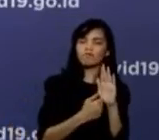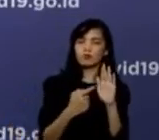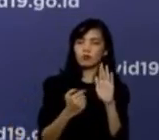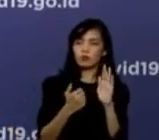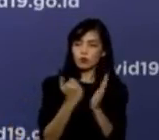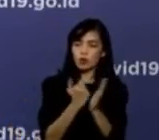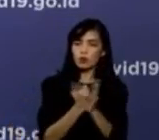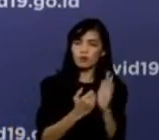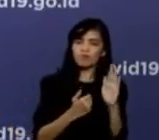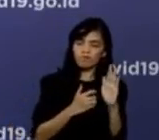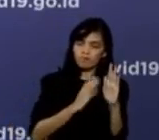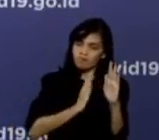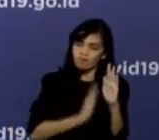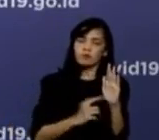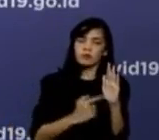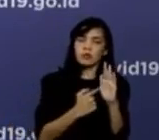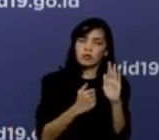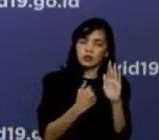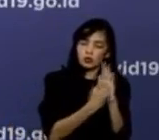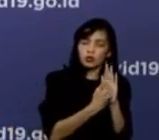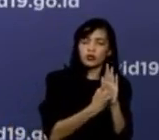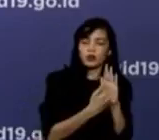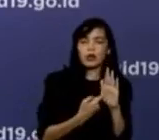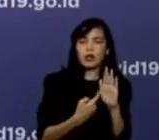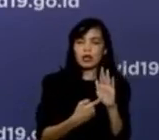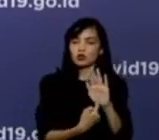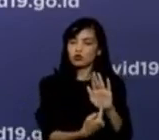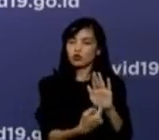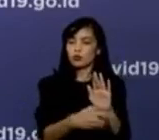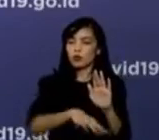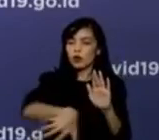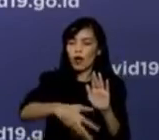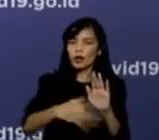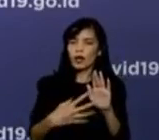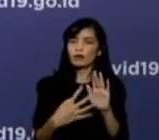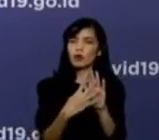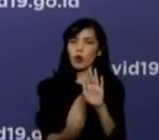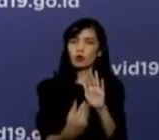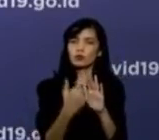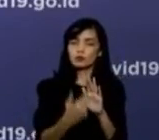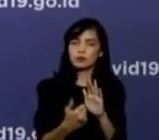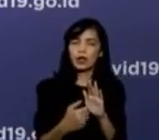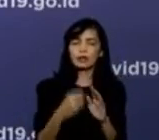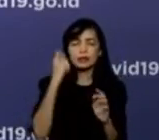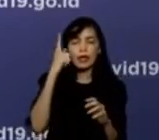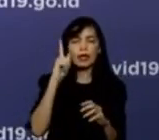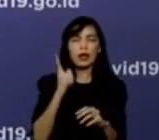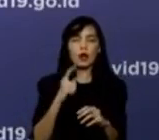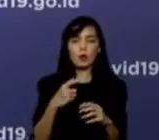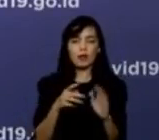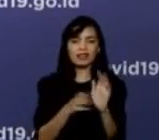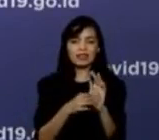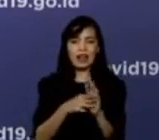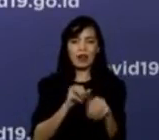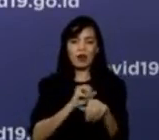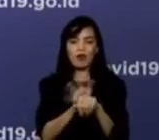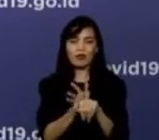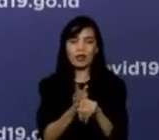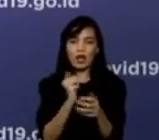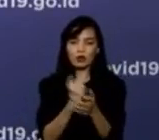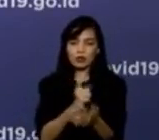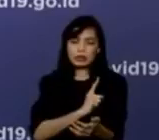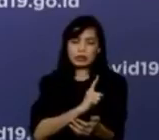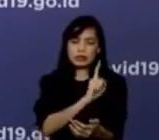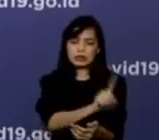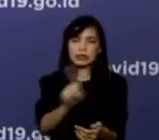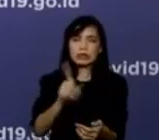ini. Kita sadari kita yang harus menyelesaikan permasalahan ini. Dan kita semuanya yang